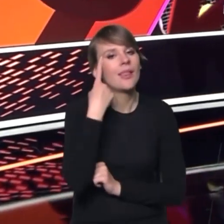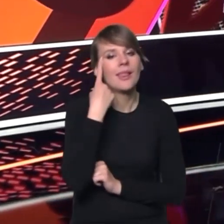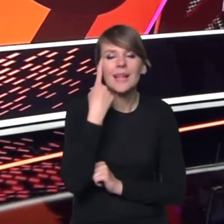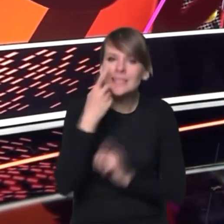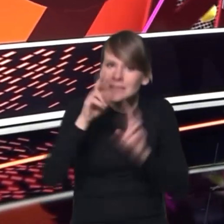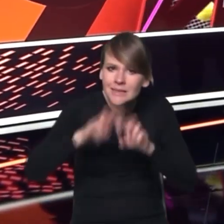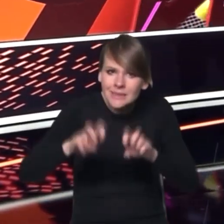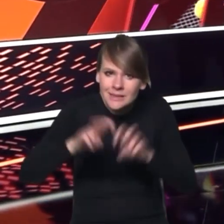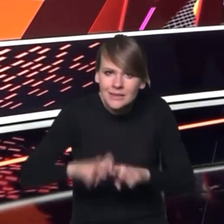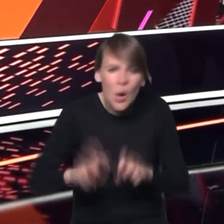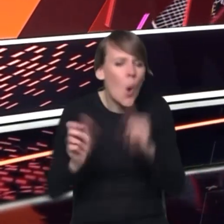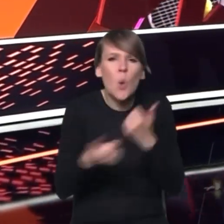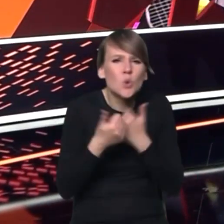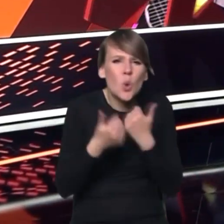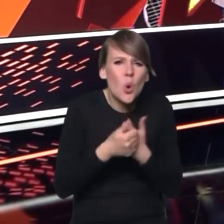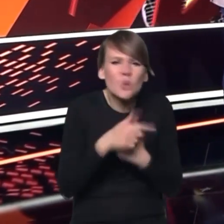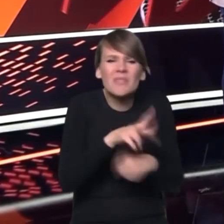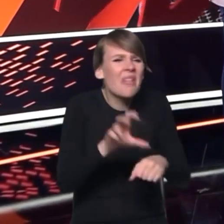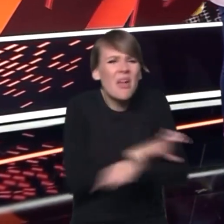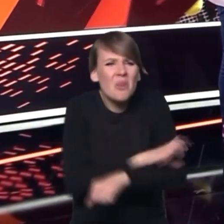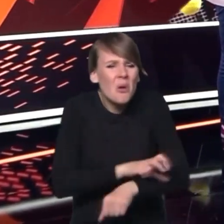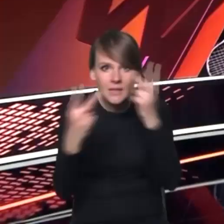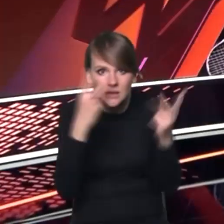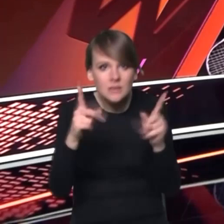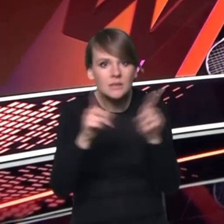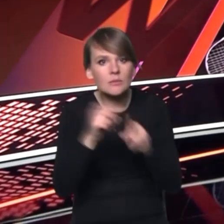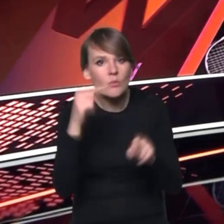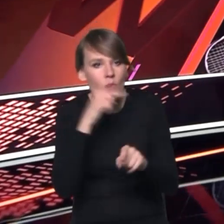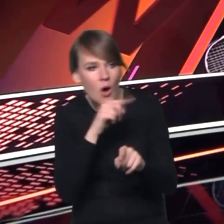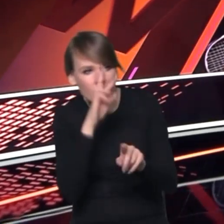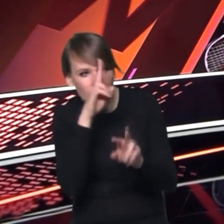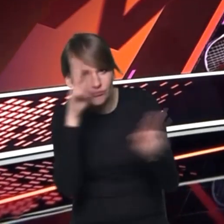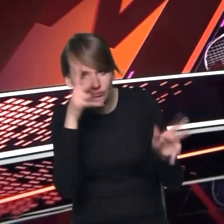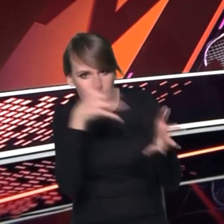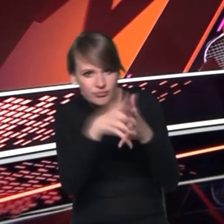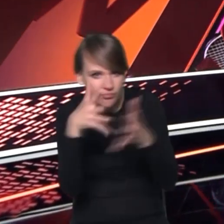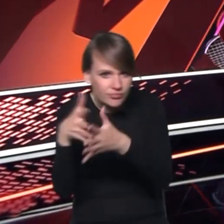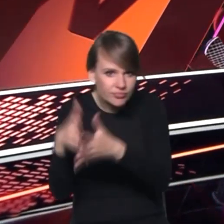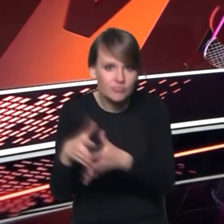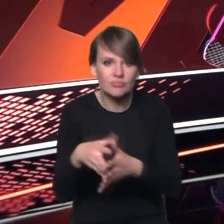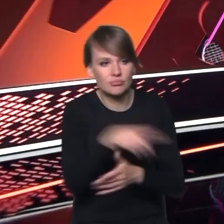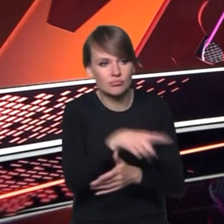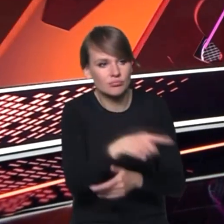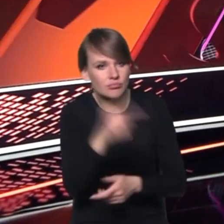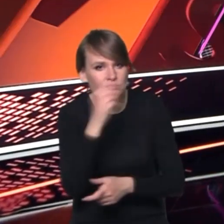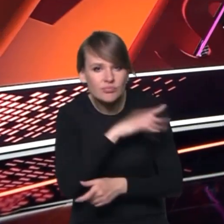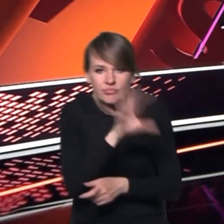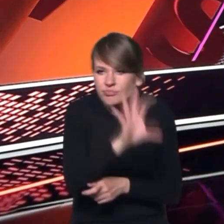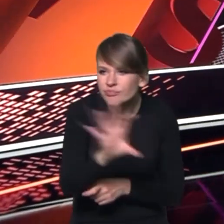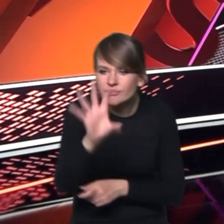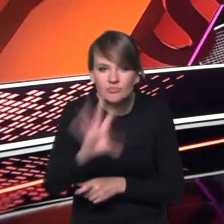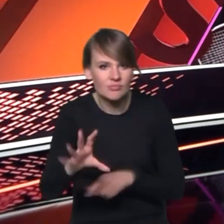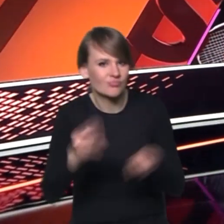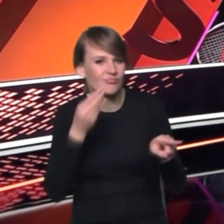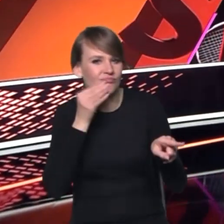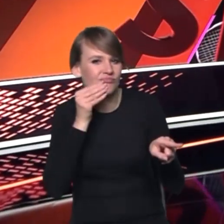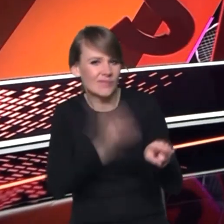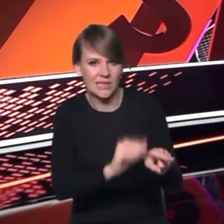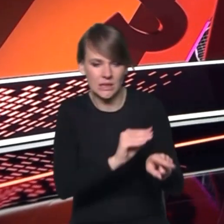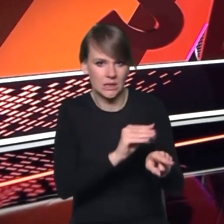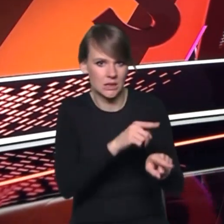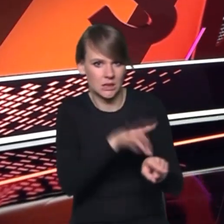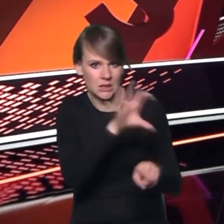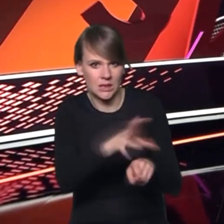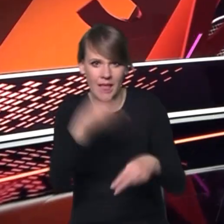trochę ten temat, o co chodzi z technologią, bo skoro tenisistka, która była widywać i ma zdolności obserwacyjne dużo lepsze niż taki